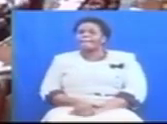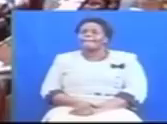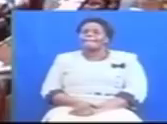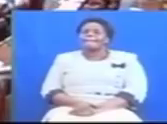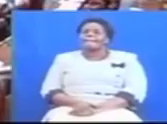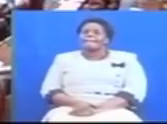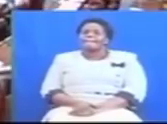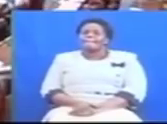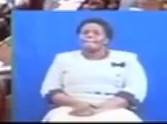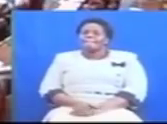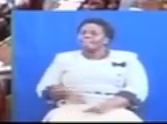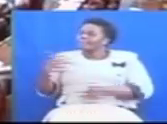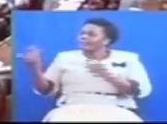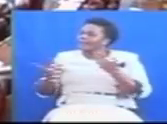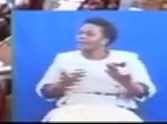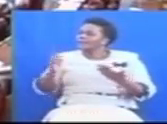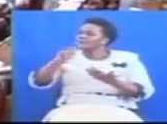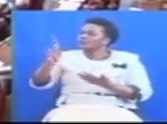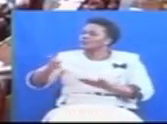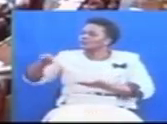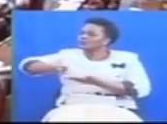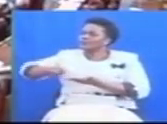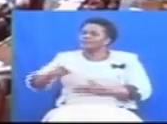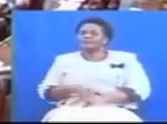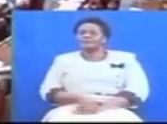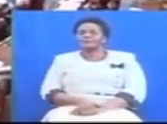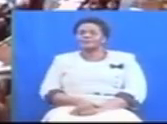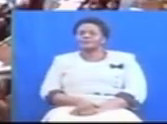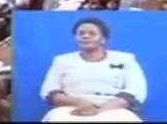Mheshimiwa Pauline Gekul, swali la nyongeza.